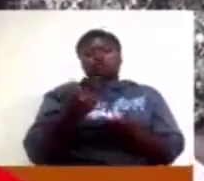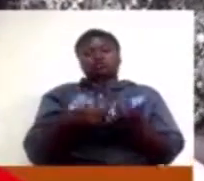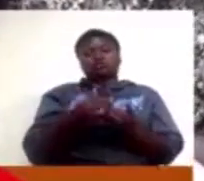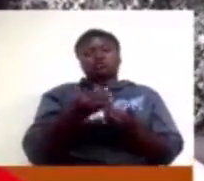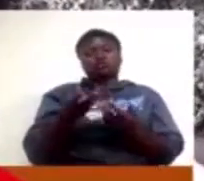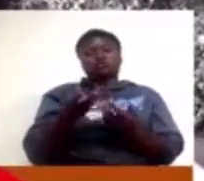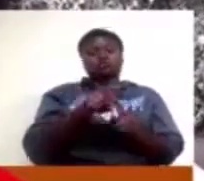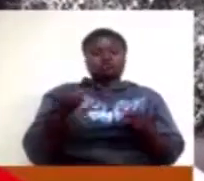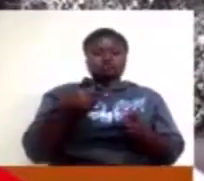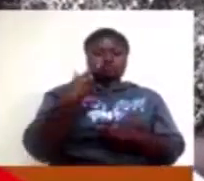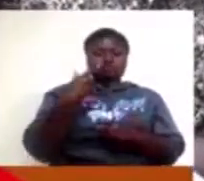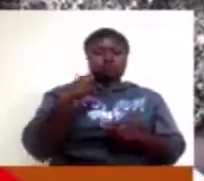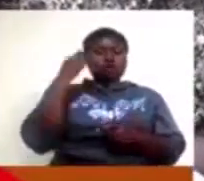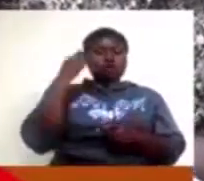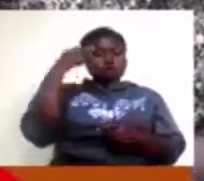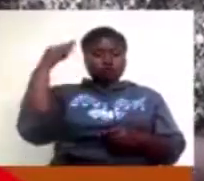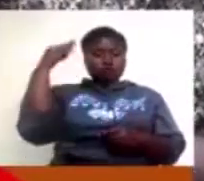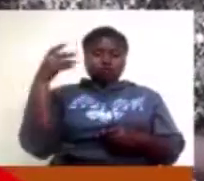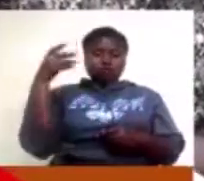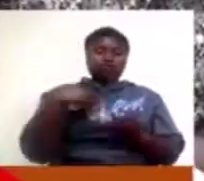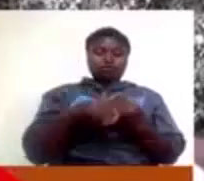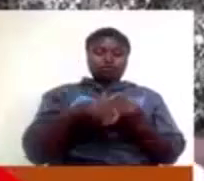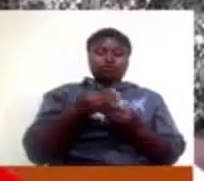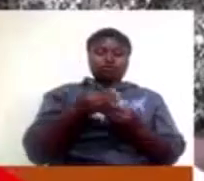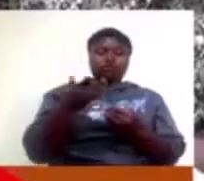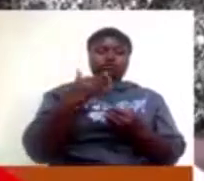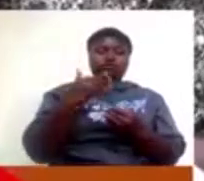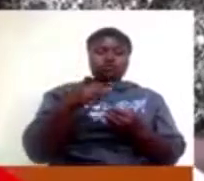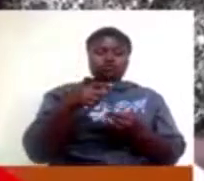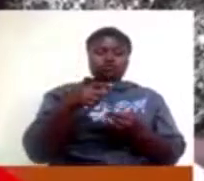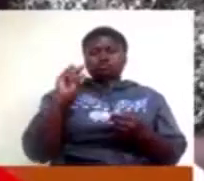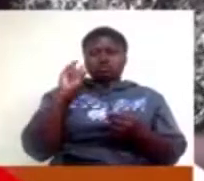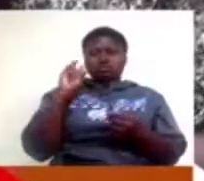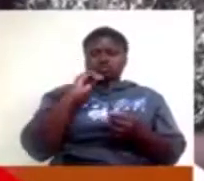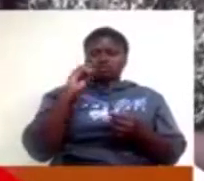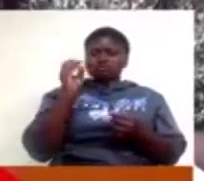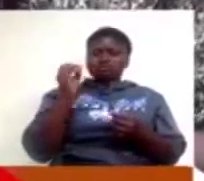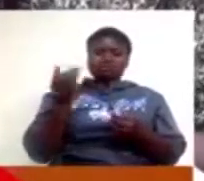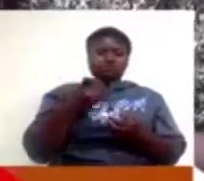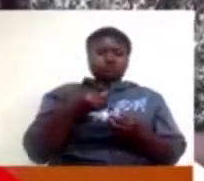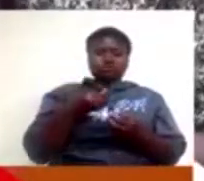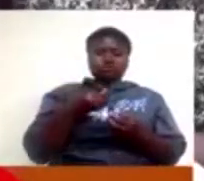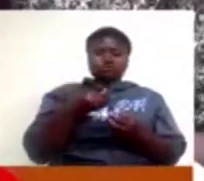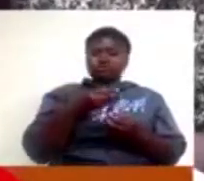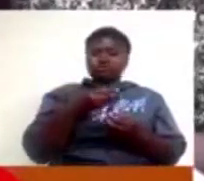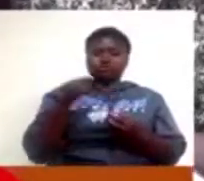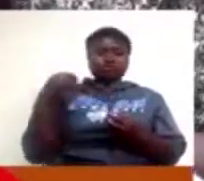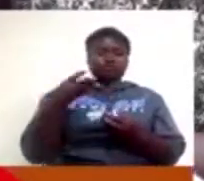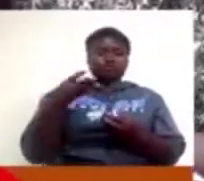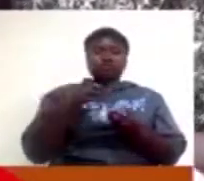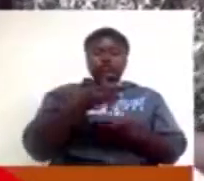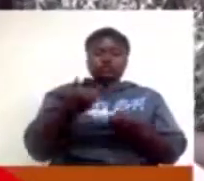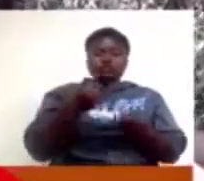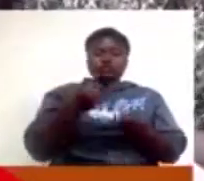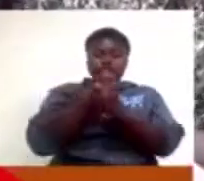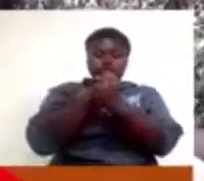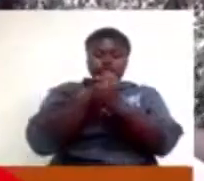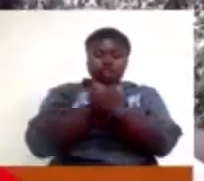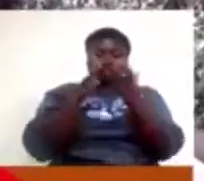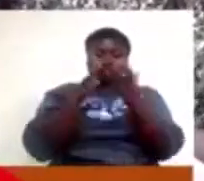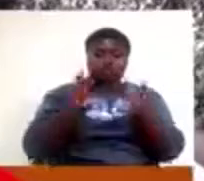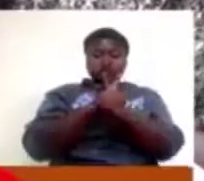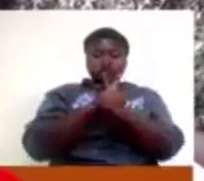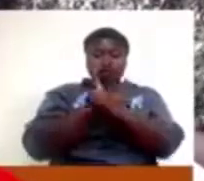Kwa hivyo tuko na imani kwamba baada ya yeye kukana mashtaka vile amefanya na baada ya yeye kujitetea vile amejitetea kwamba